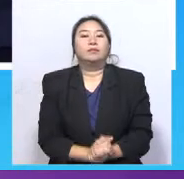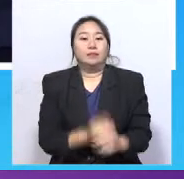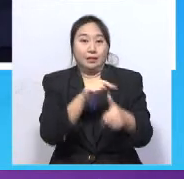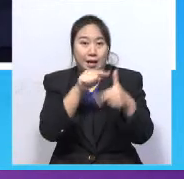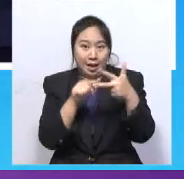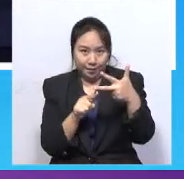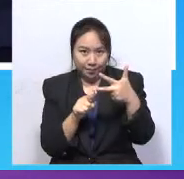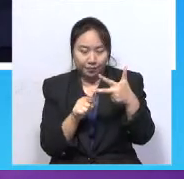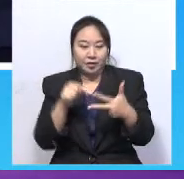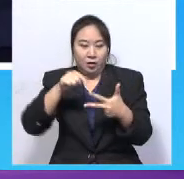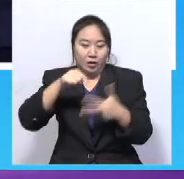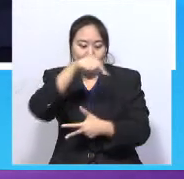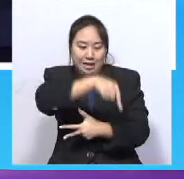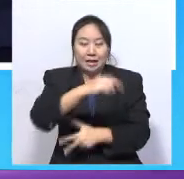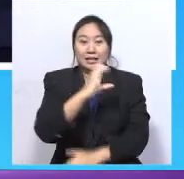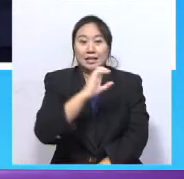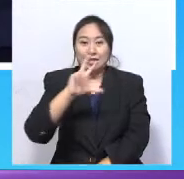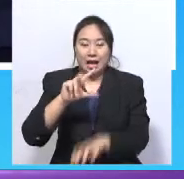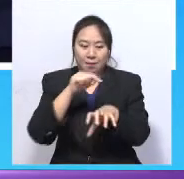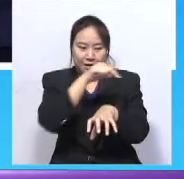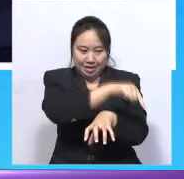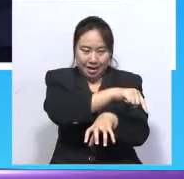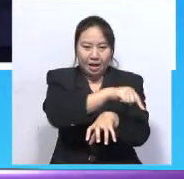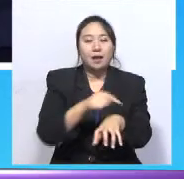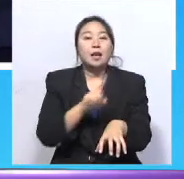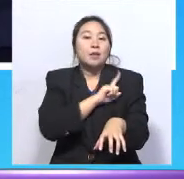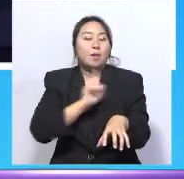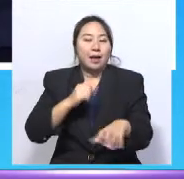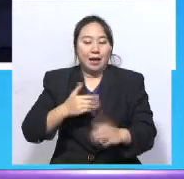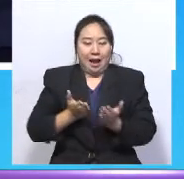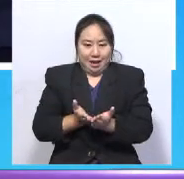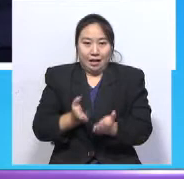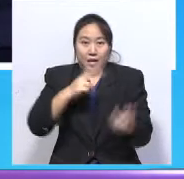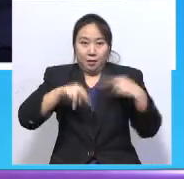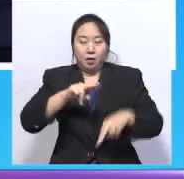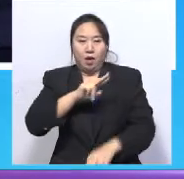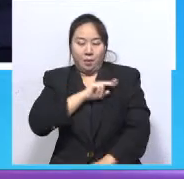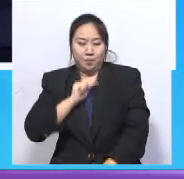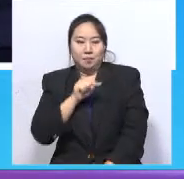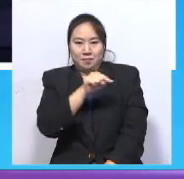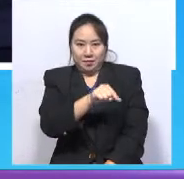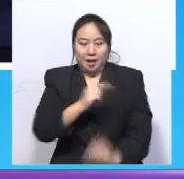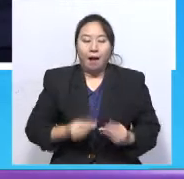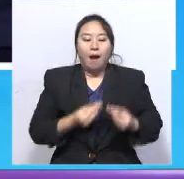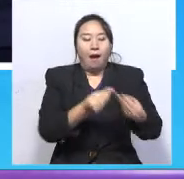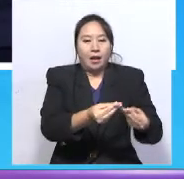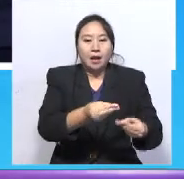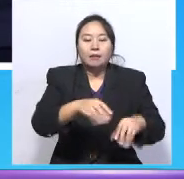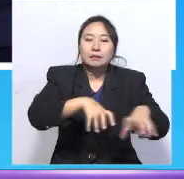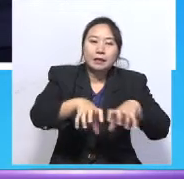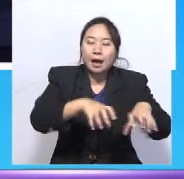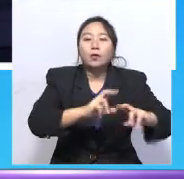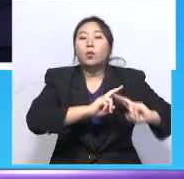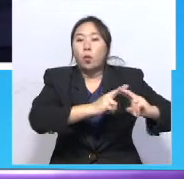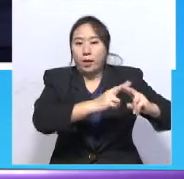ตัวท่าเทียบเรือ C3เนี่ยเป็นท่าเทียบเรือที่ได้รับสัมปทานจากการท่าเรือและเป็นมีผู้บริหารประกอบการเป็นของตัวเขาเ